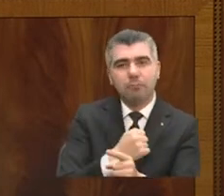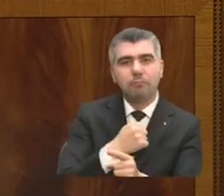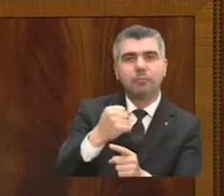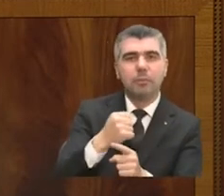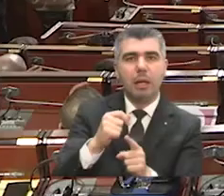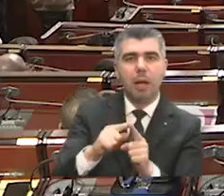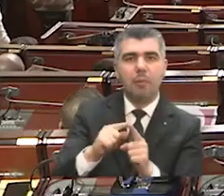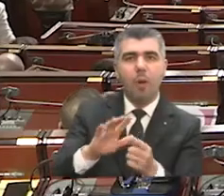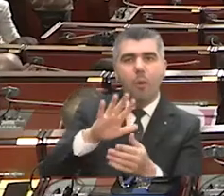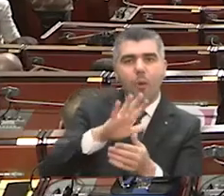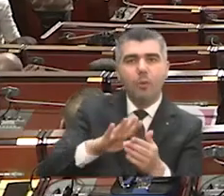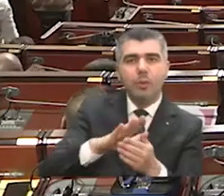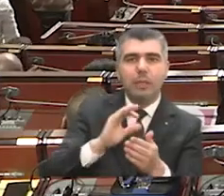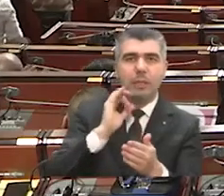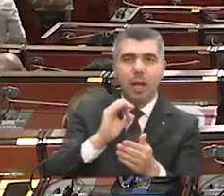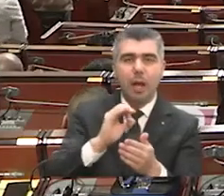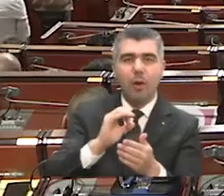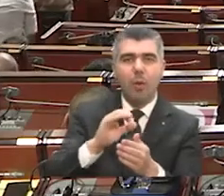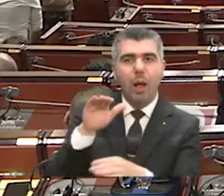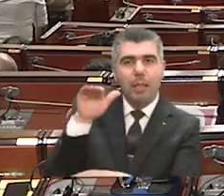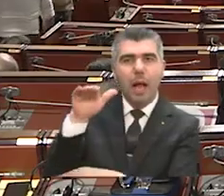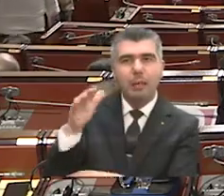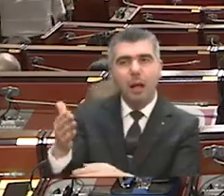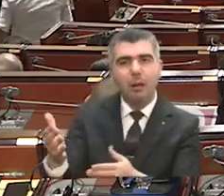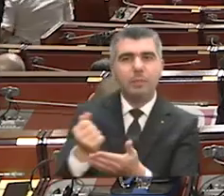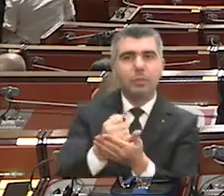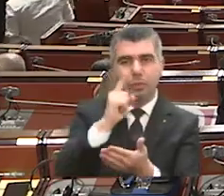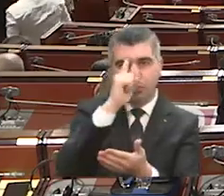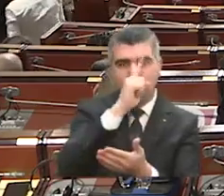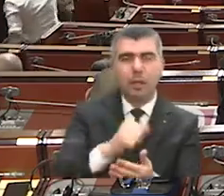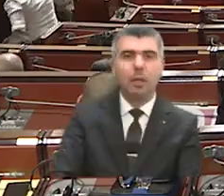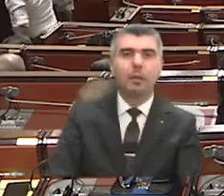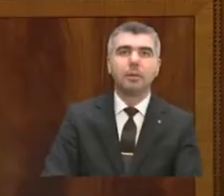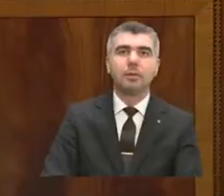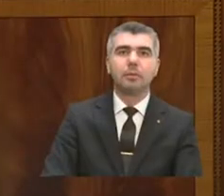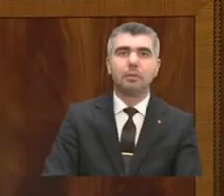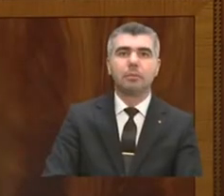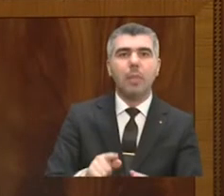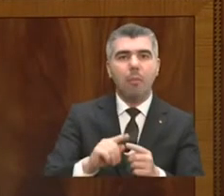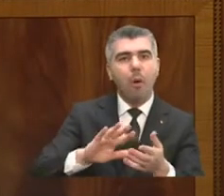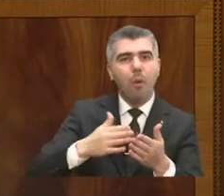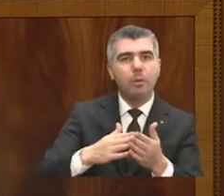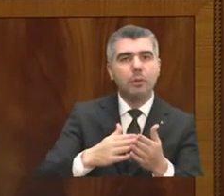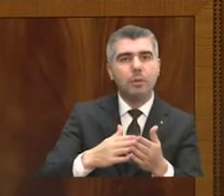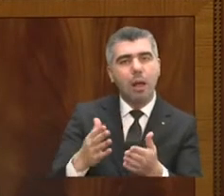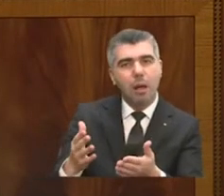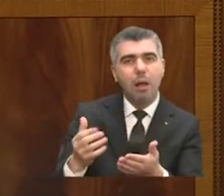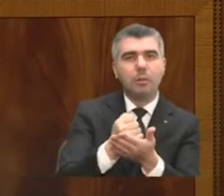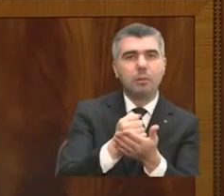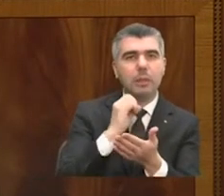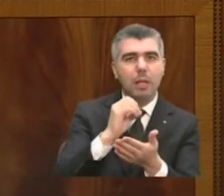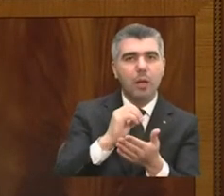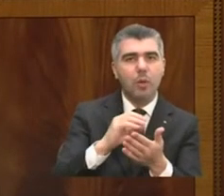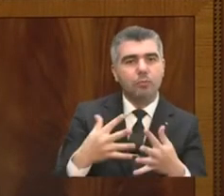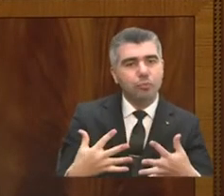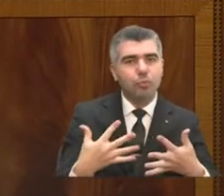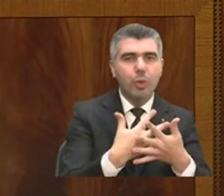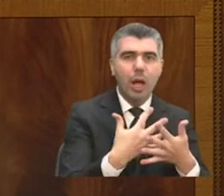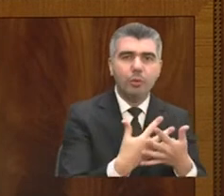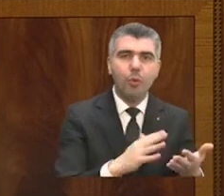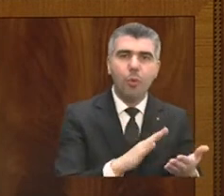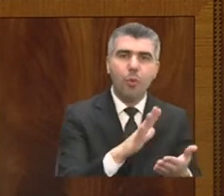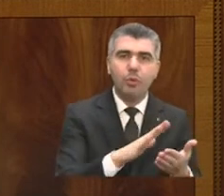gouvernement et peuple, est là pour défendre sa souveraineté, son unité territoriale,